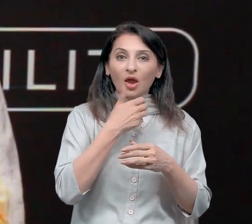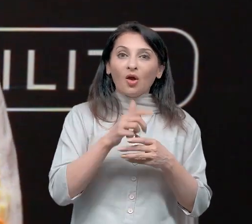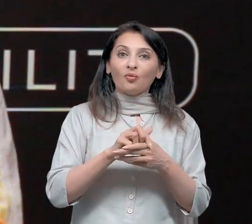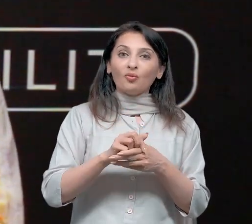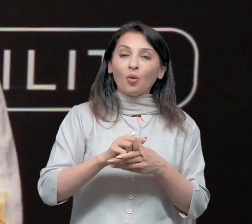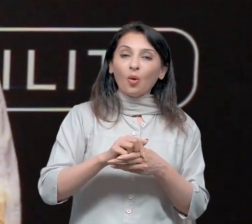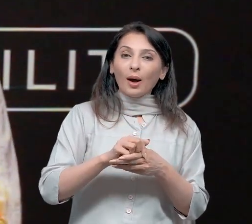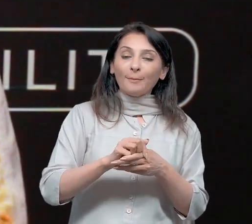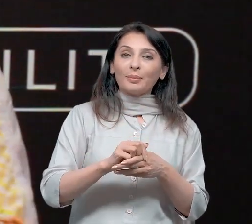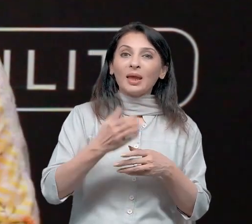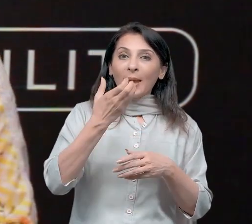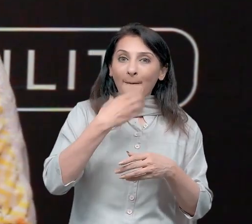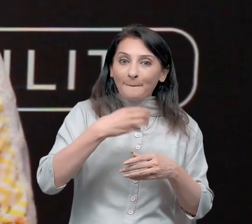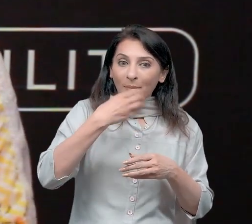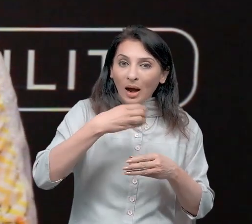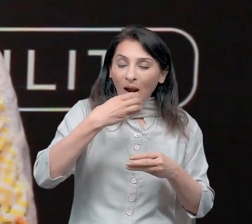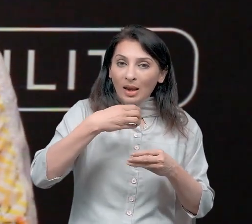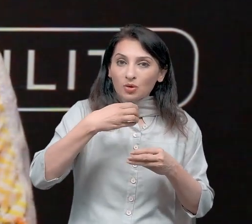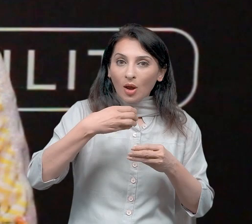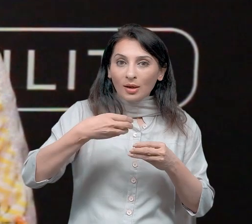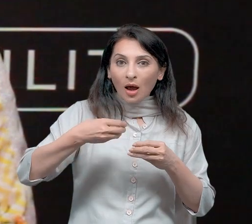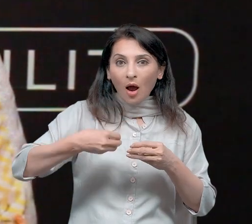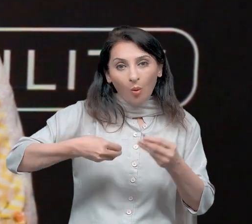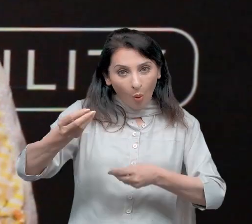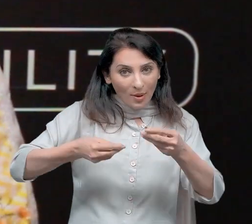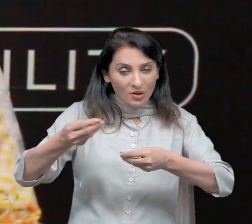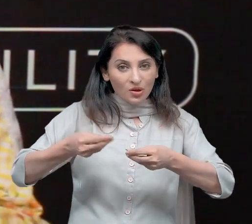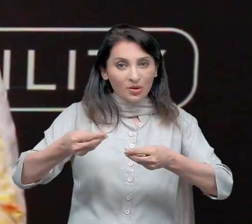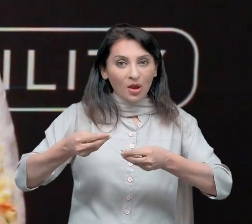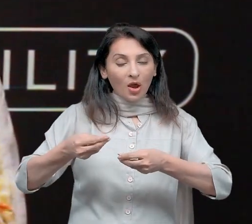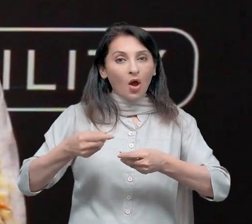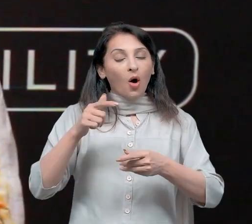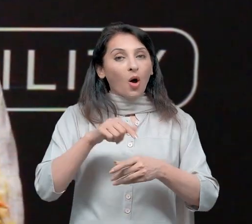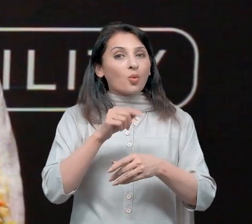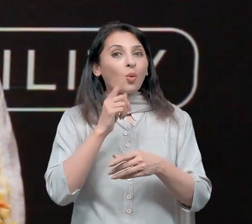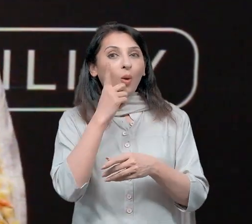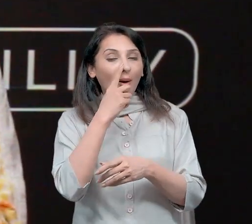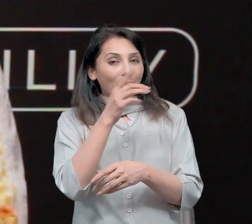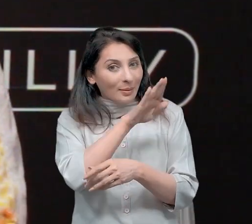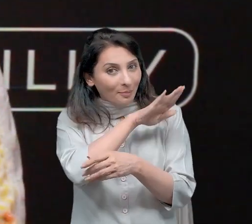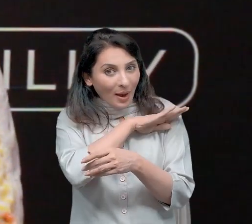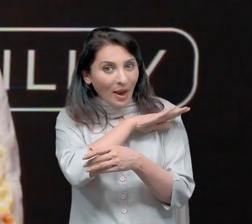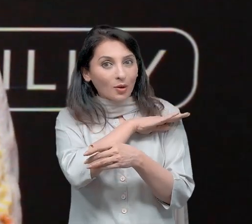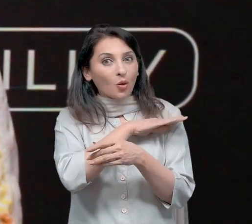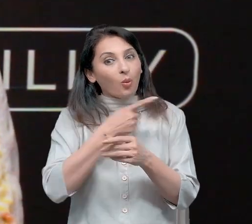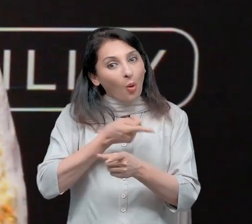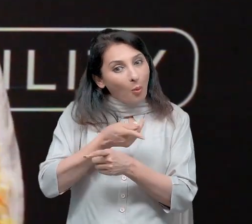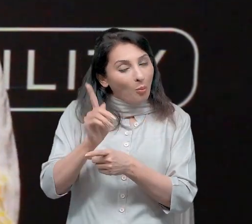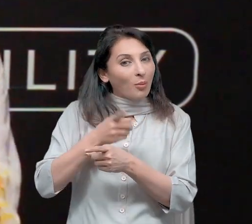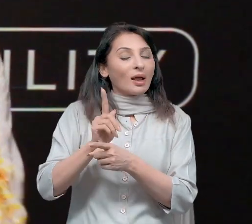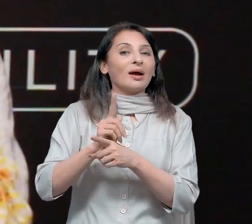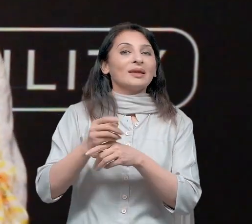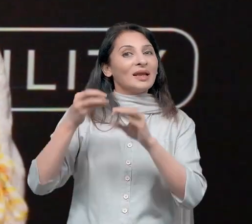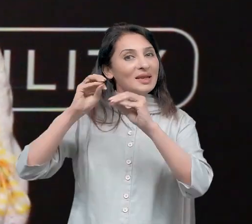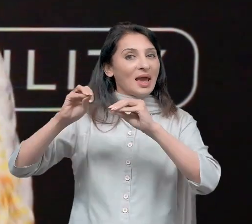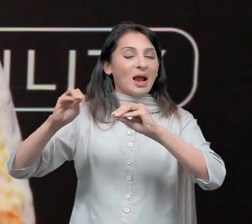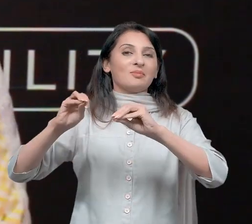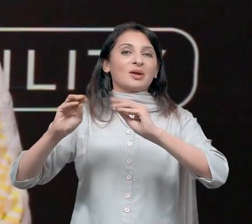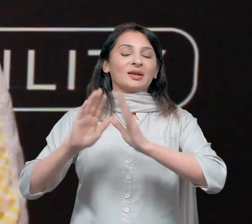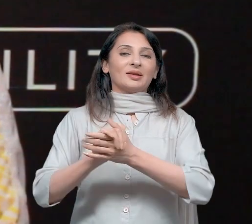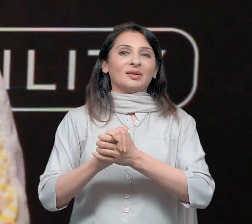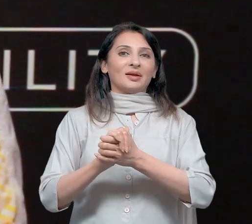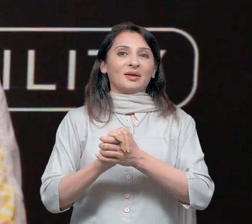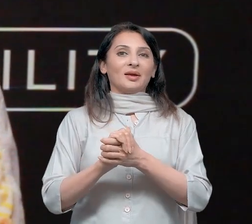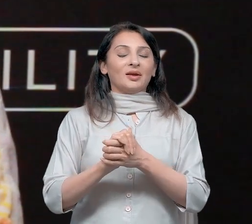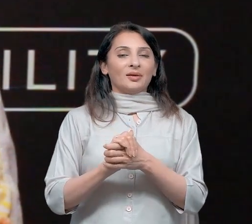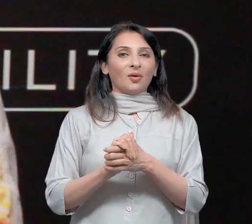اپنی بہن کو وہ ماسٹرز کرا رہی تھیں سائنس میں، تاکہ میں نہیں پڑھ پائی، میرا باپ نہیں پڑھ پایا، میری بہن پڑھ کے کھڑی ہوگی،